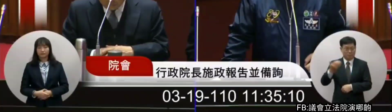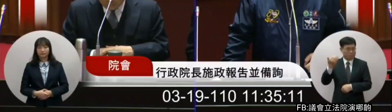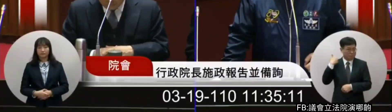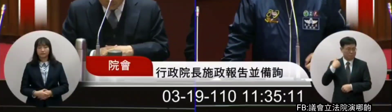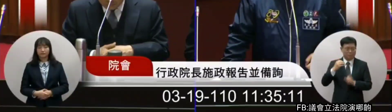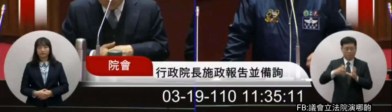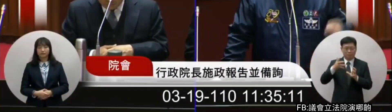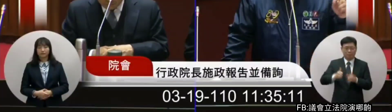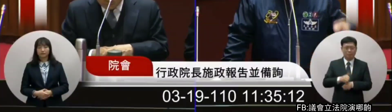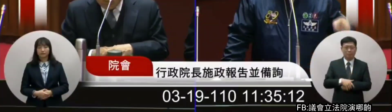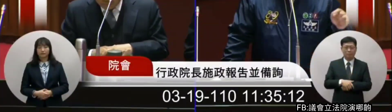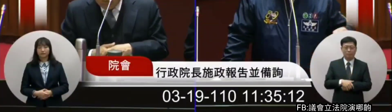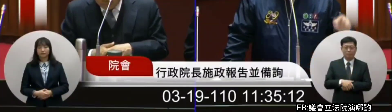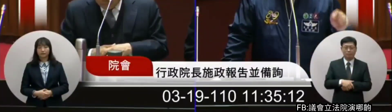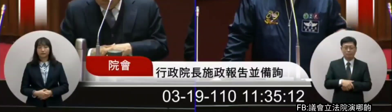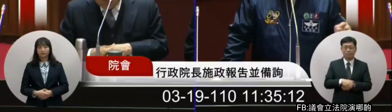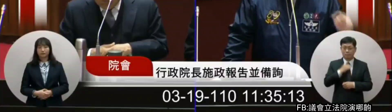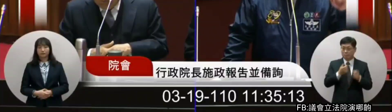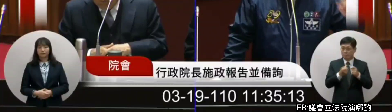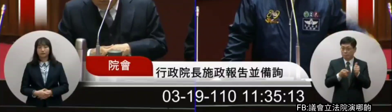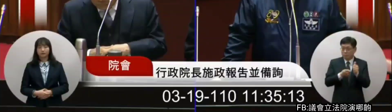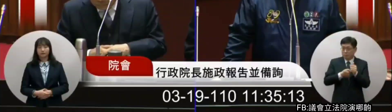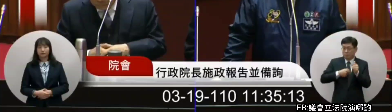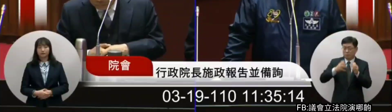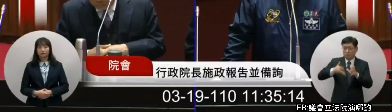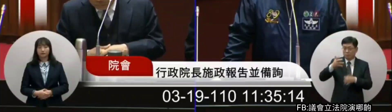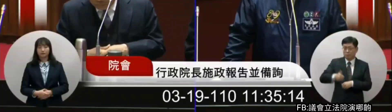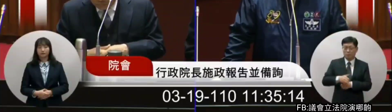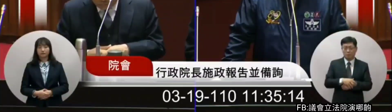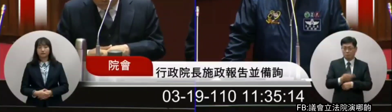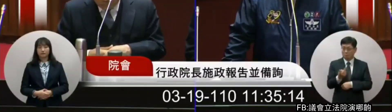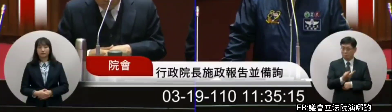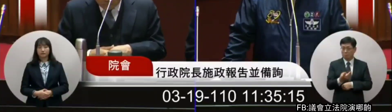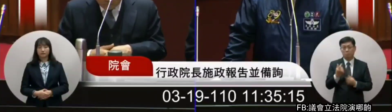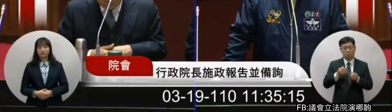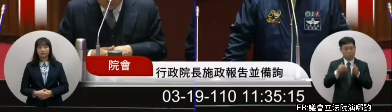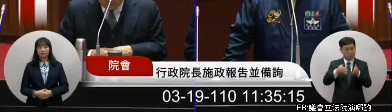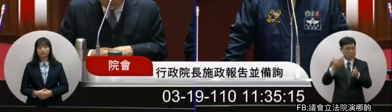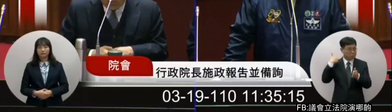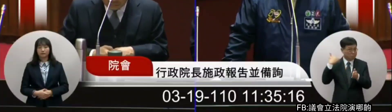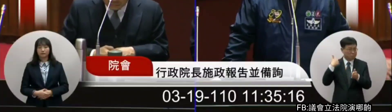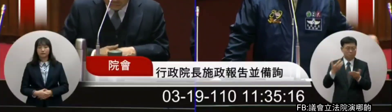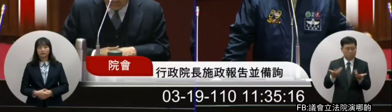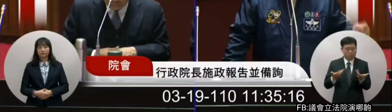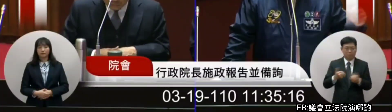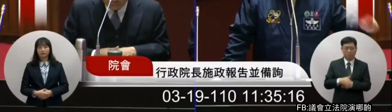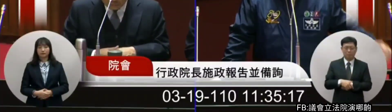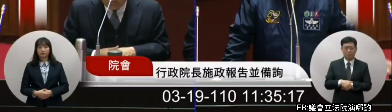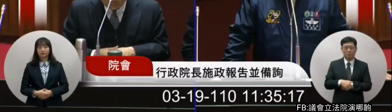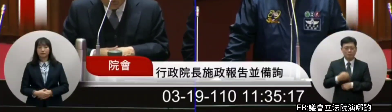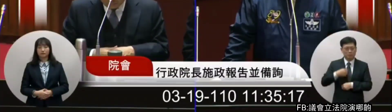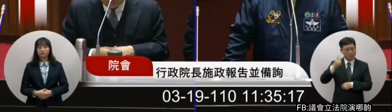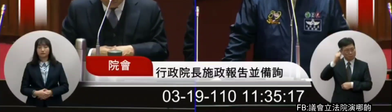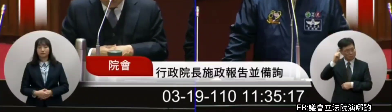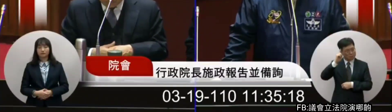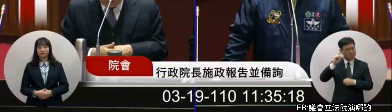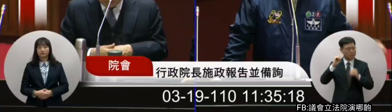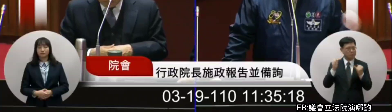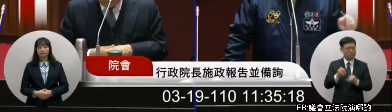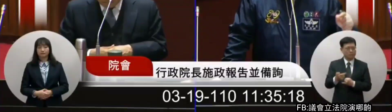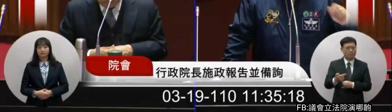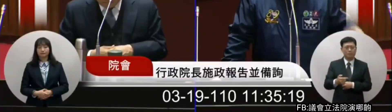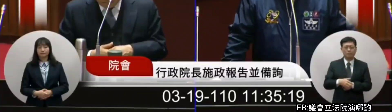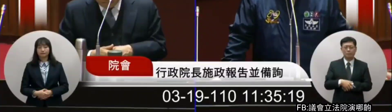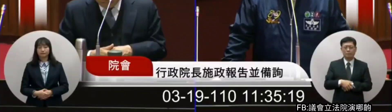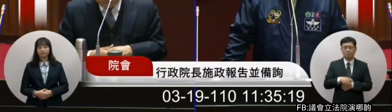统、吕秀莲前副总统都还对当年的事件有非常大的疑义。而